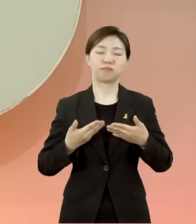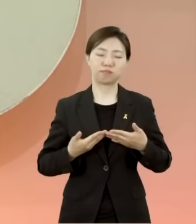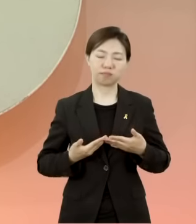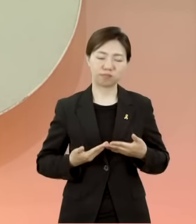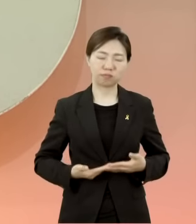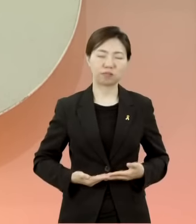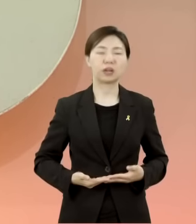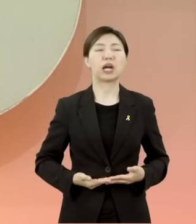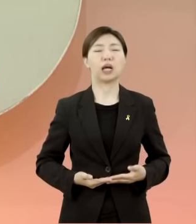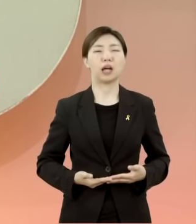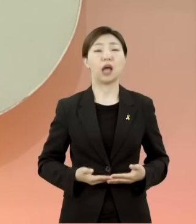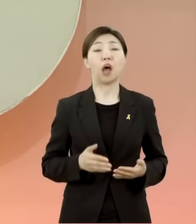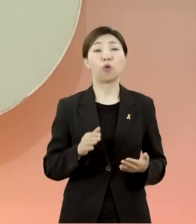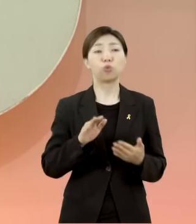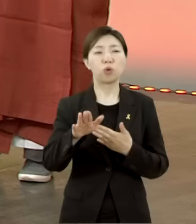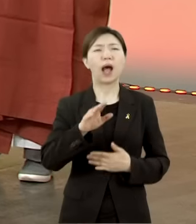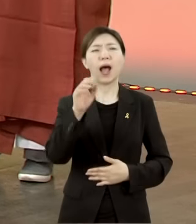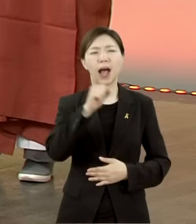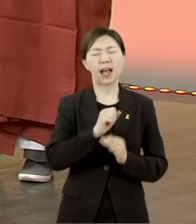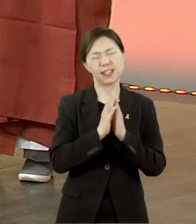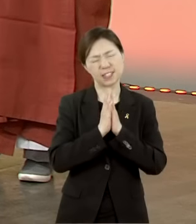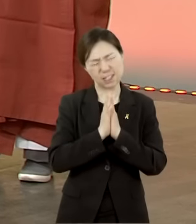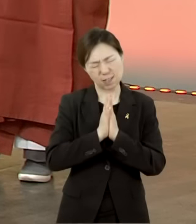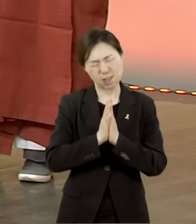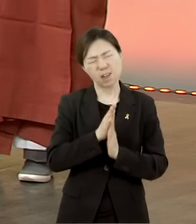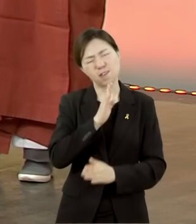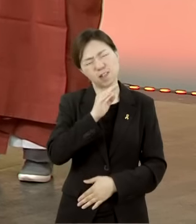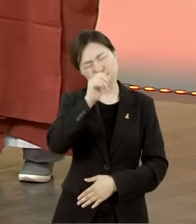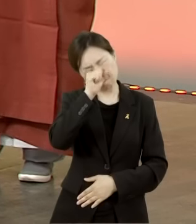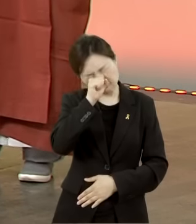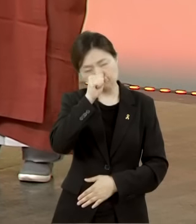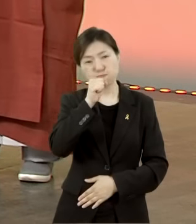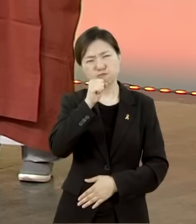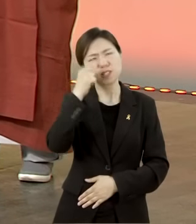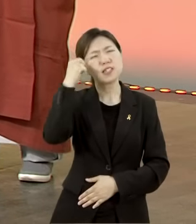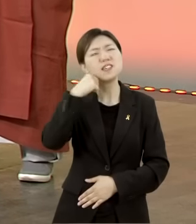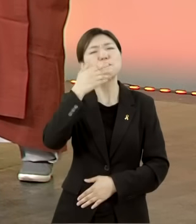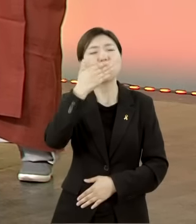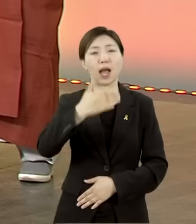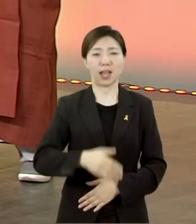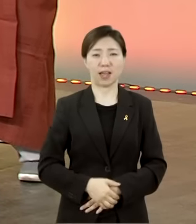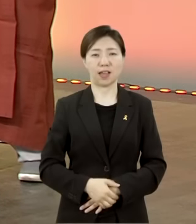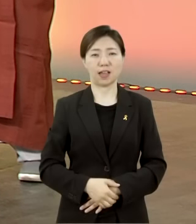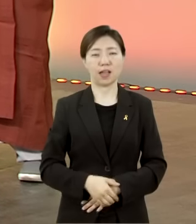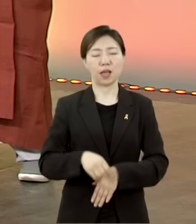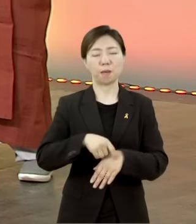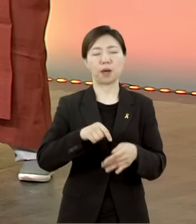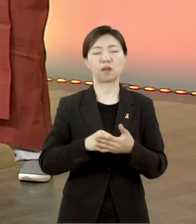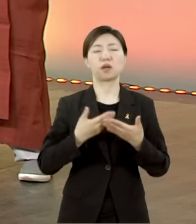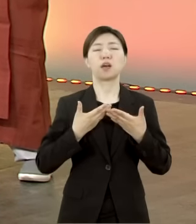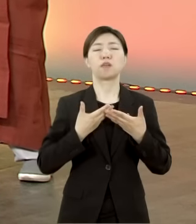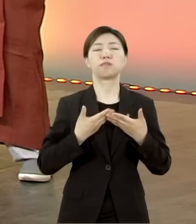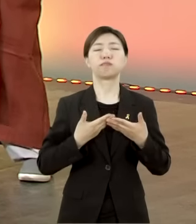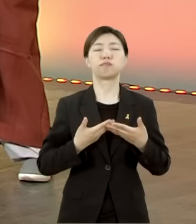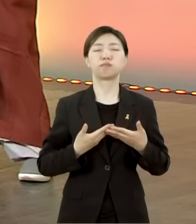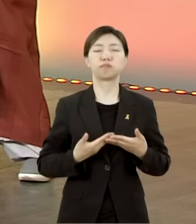이거구나 바로 하시구나라는게 느껴지더라 마음이